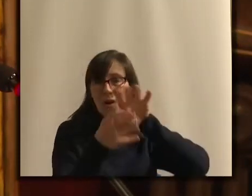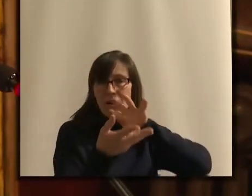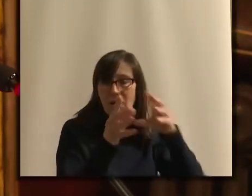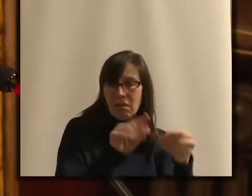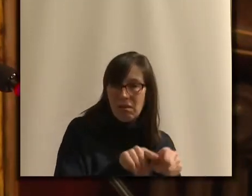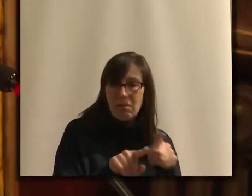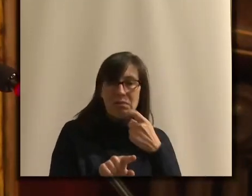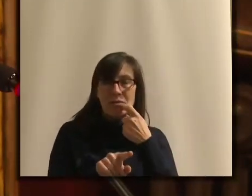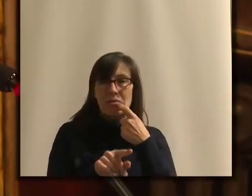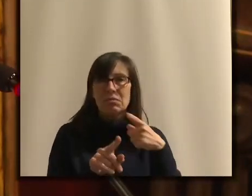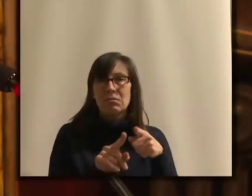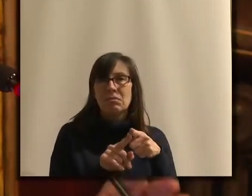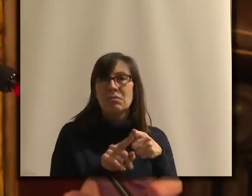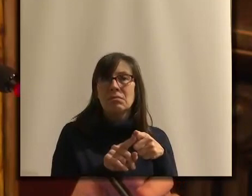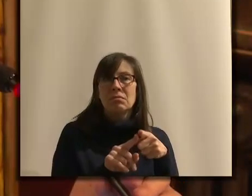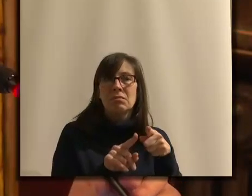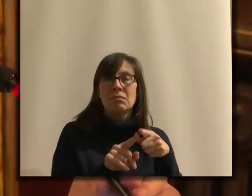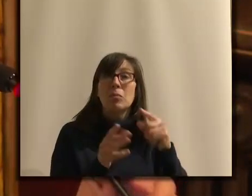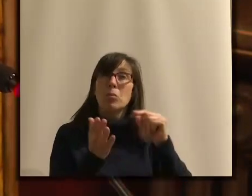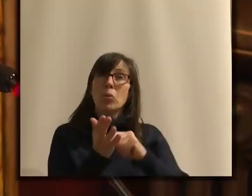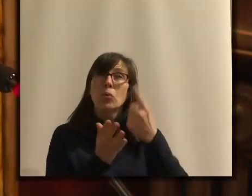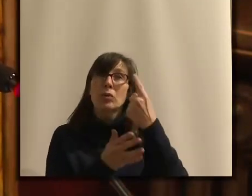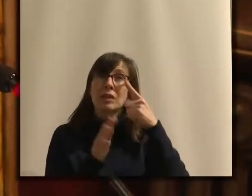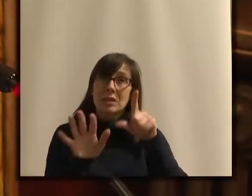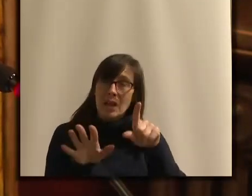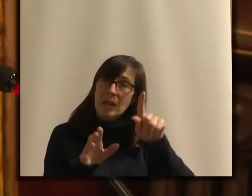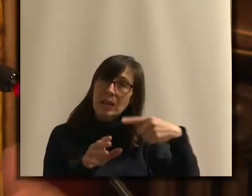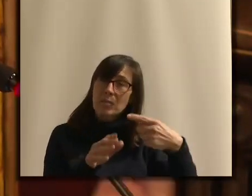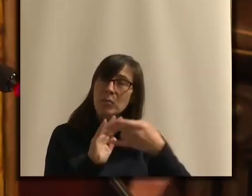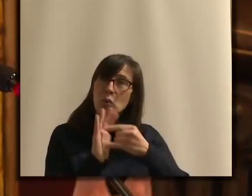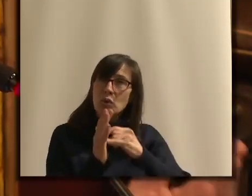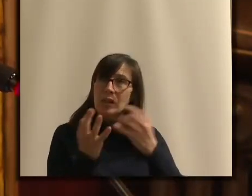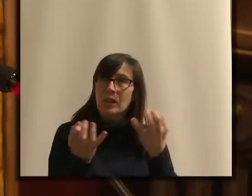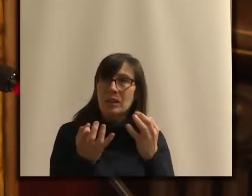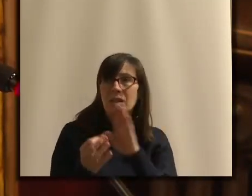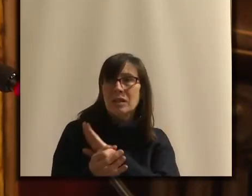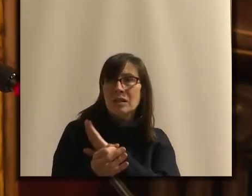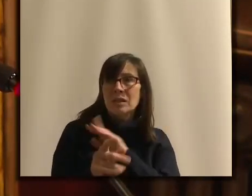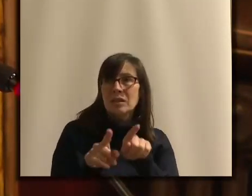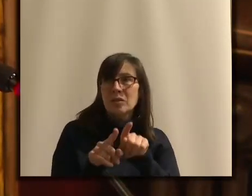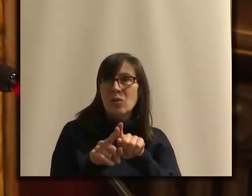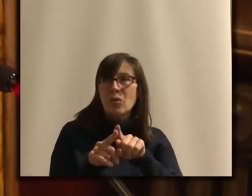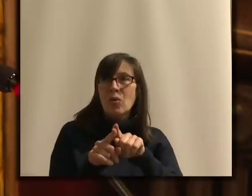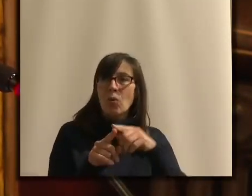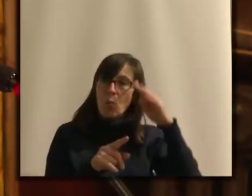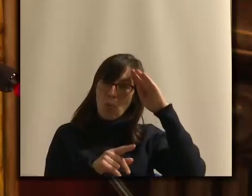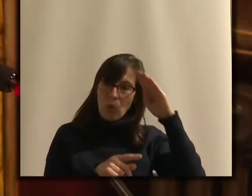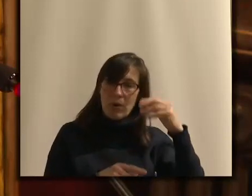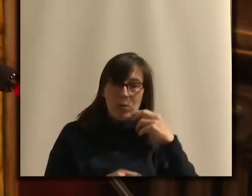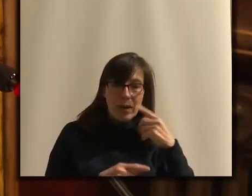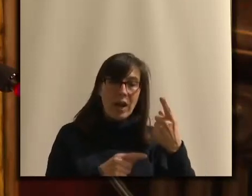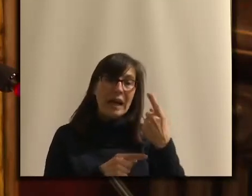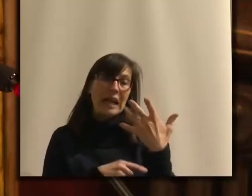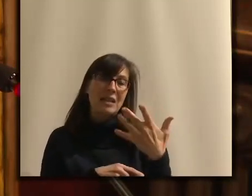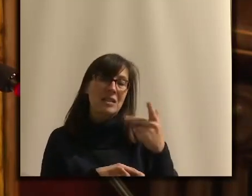72.694 euros. En el punt 17 hi ha el projecte en la comissaria de Guàrdia Urbana de 15